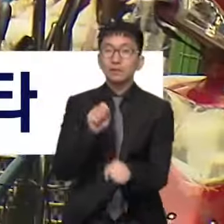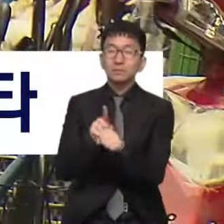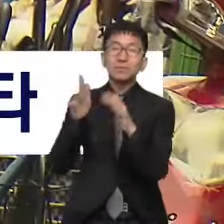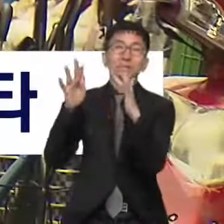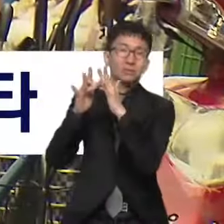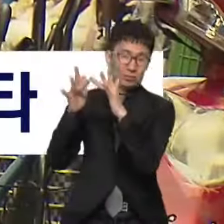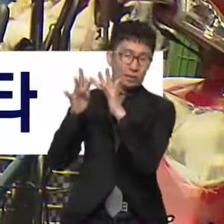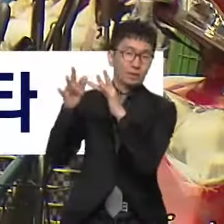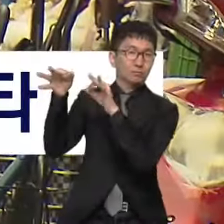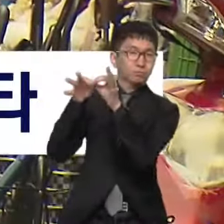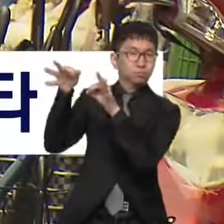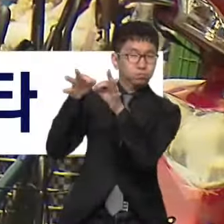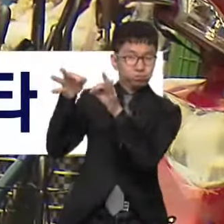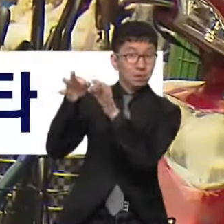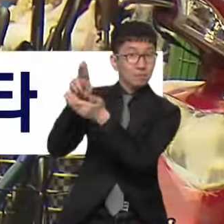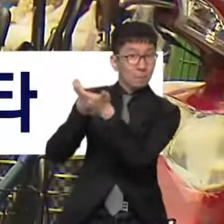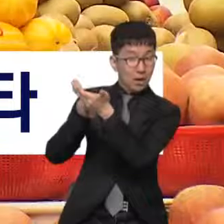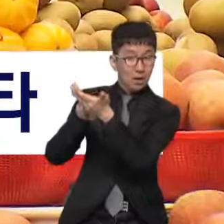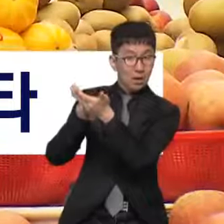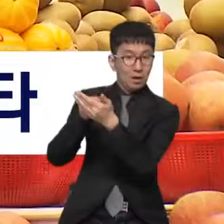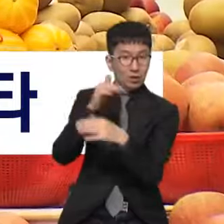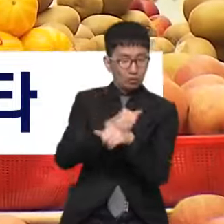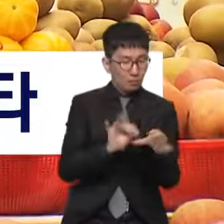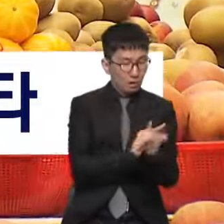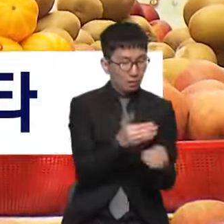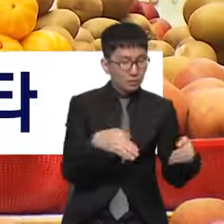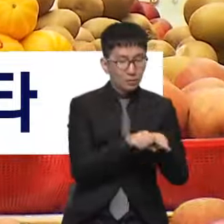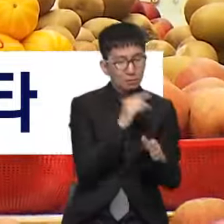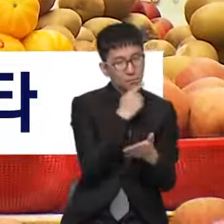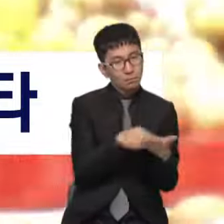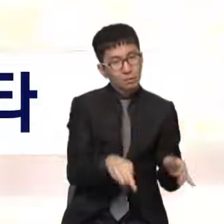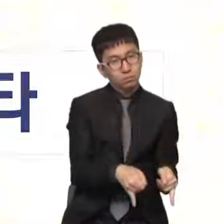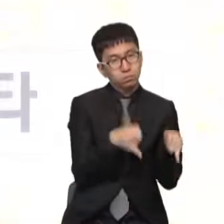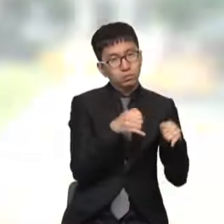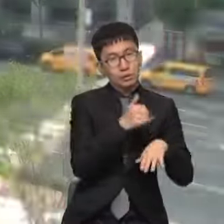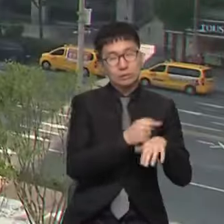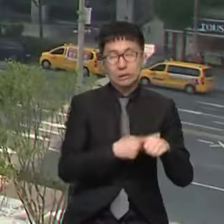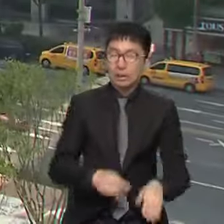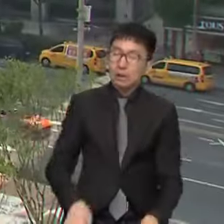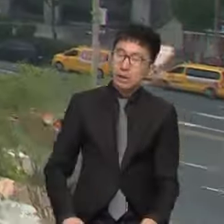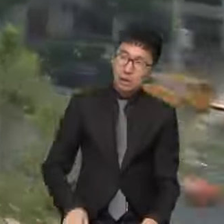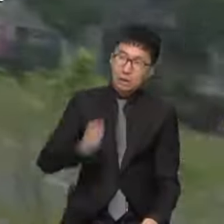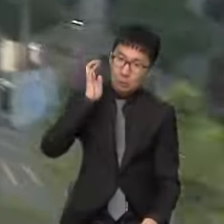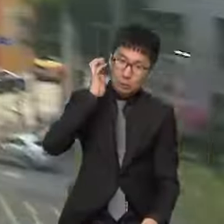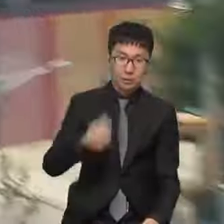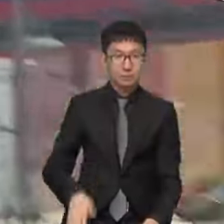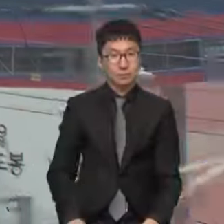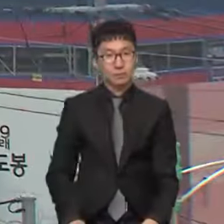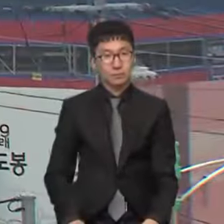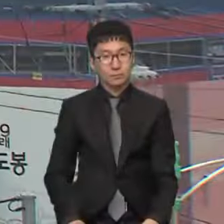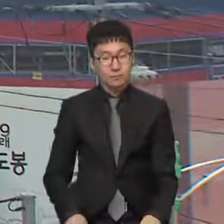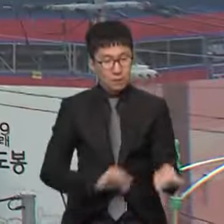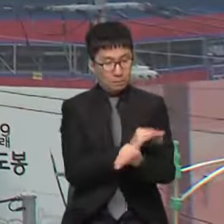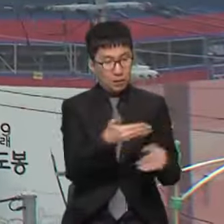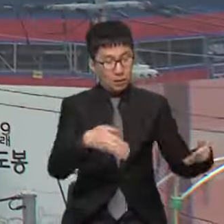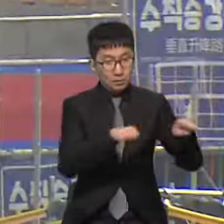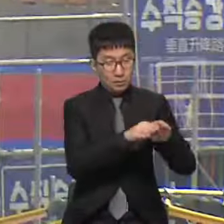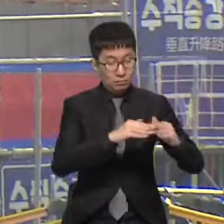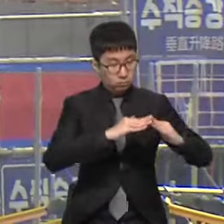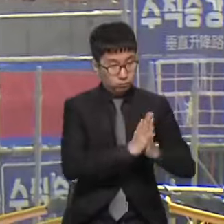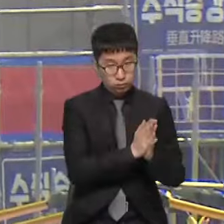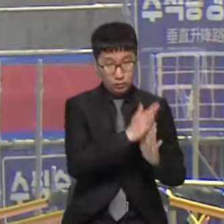오프라인 매출은 더 감소하니 백화점과 대형마트도 난감한 상황입니다. 대형 유통망 폐점이 주변 상권 매출에